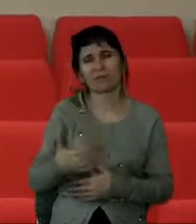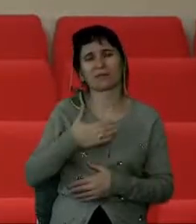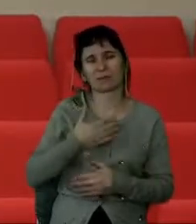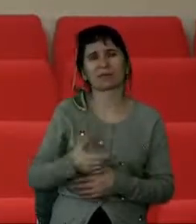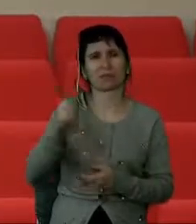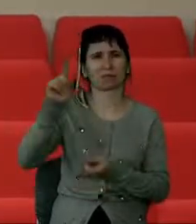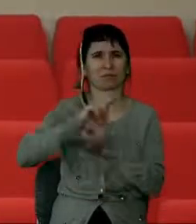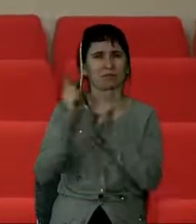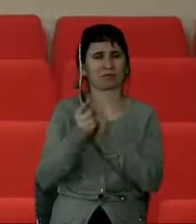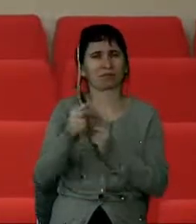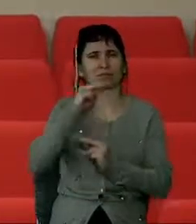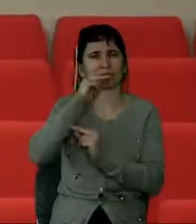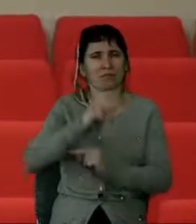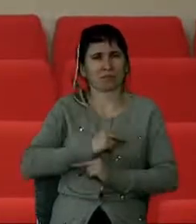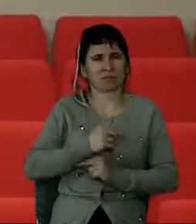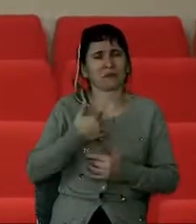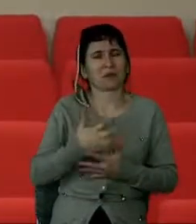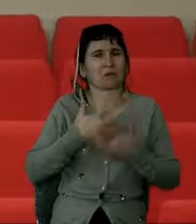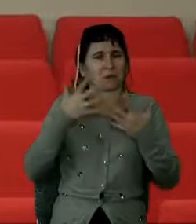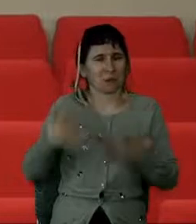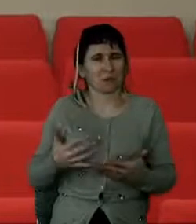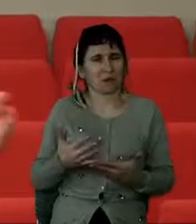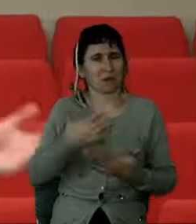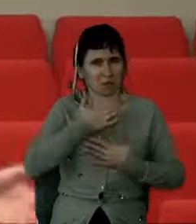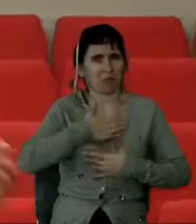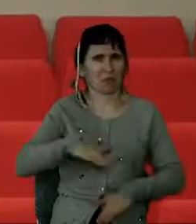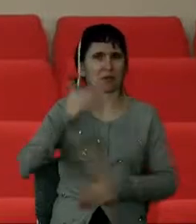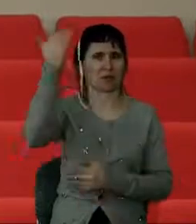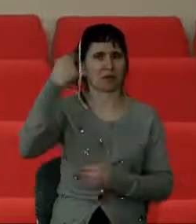втілити в твоє життя задля твого благословення, для того,